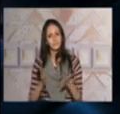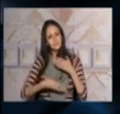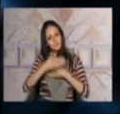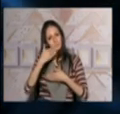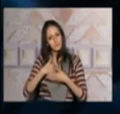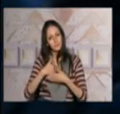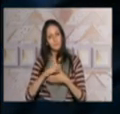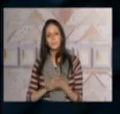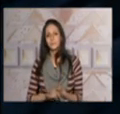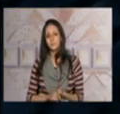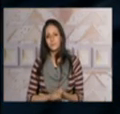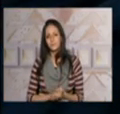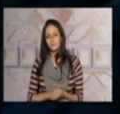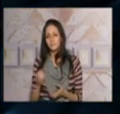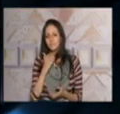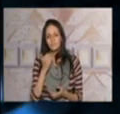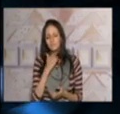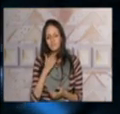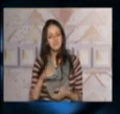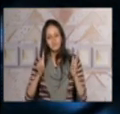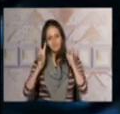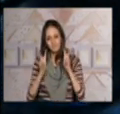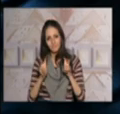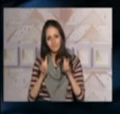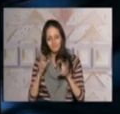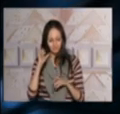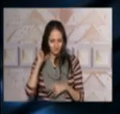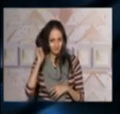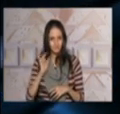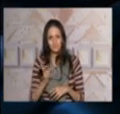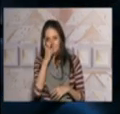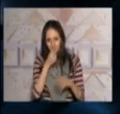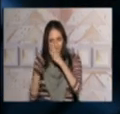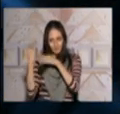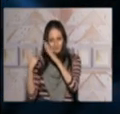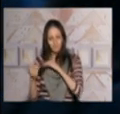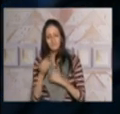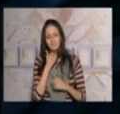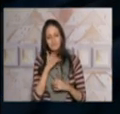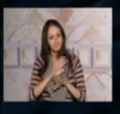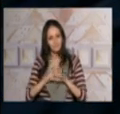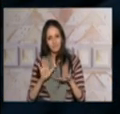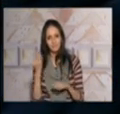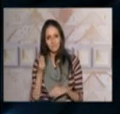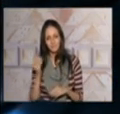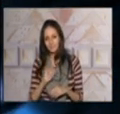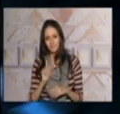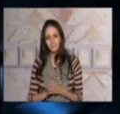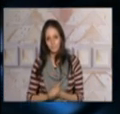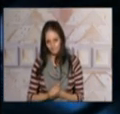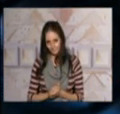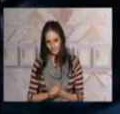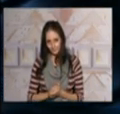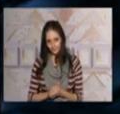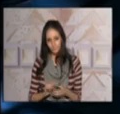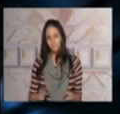ما كانش العكس، قبل كده كنا 6 سنين واقفين تماما. يعني كان متوقف ده تماما. لا اتفضل. هو كان بيحصل بس هو كان بيحصل من الغردقه،